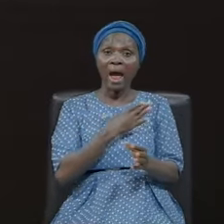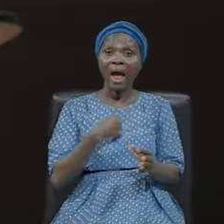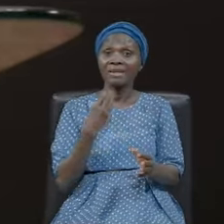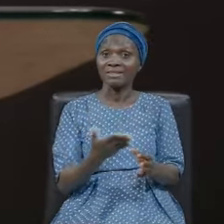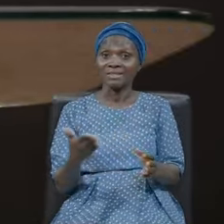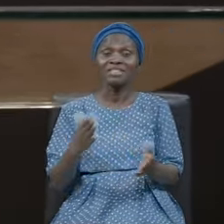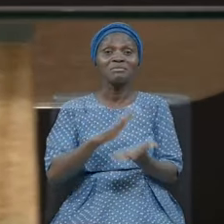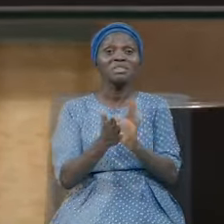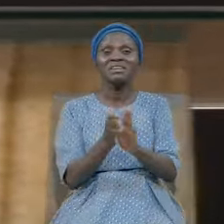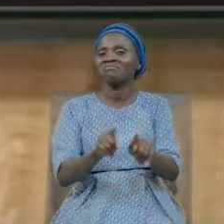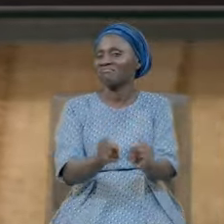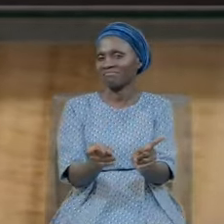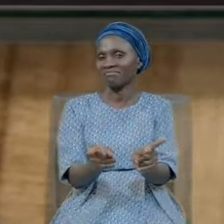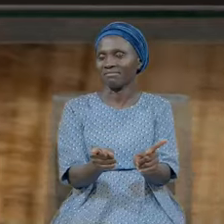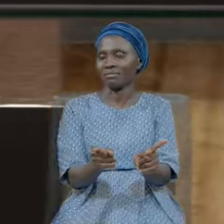sais que vous savez